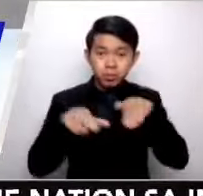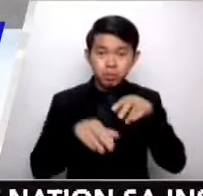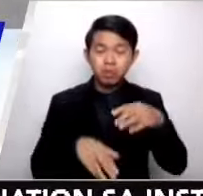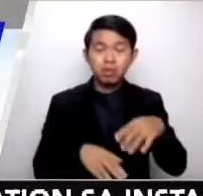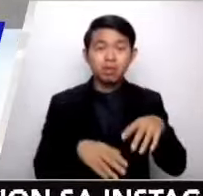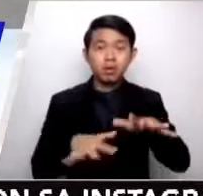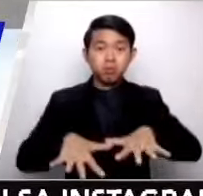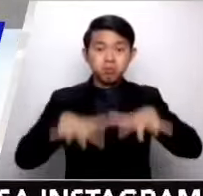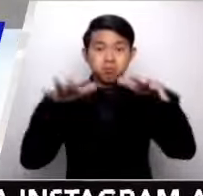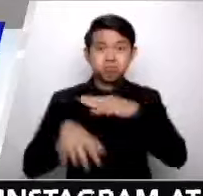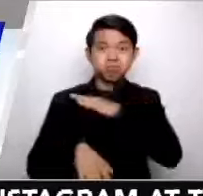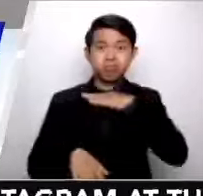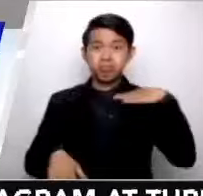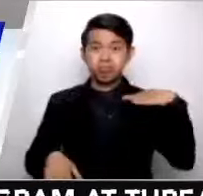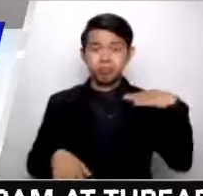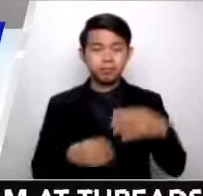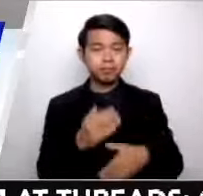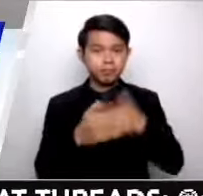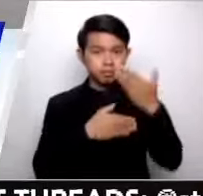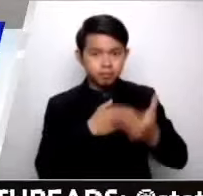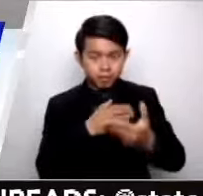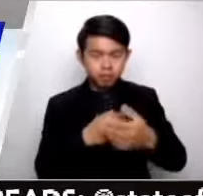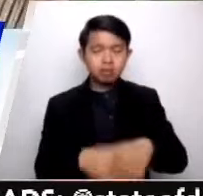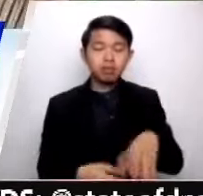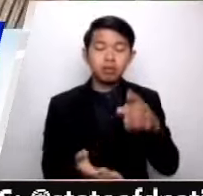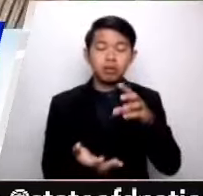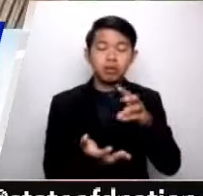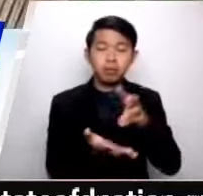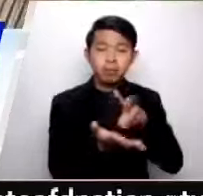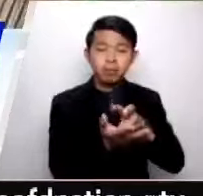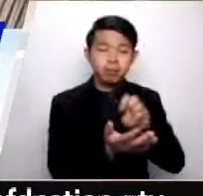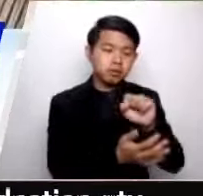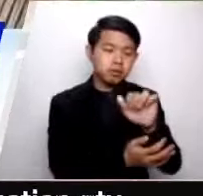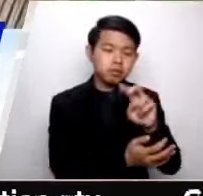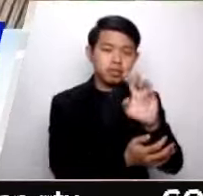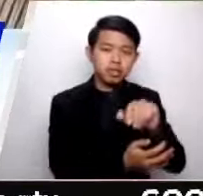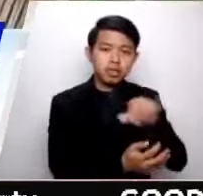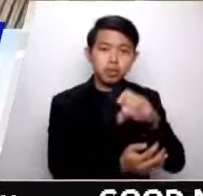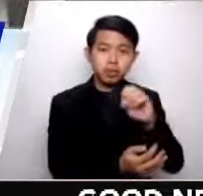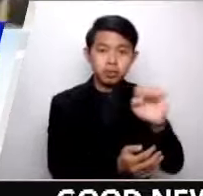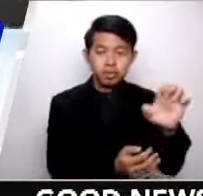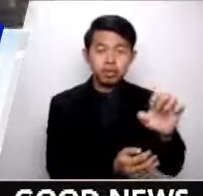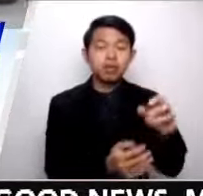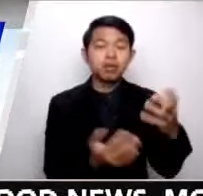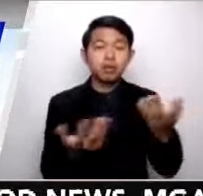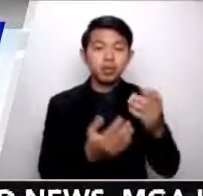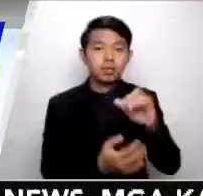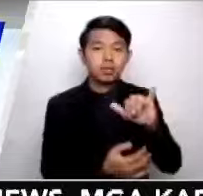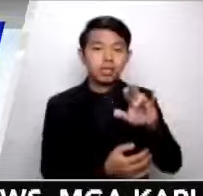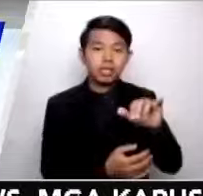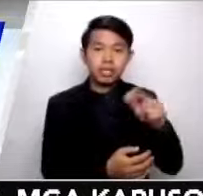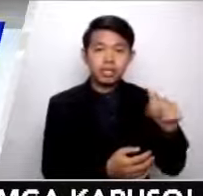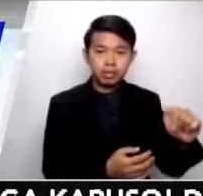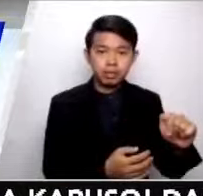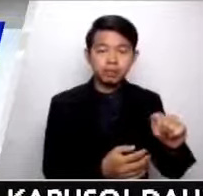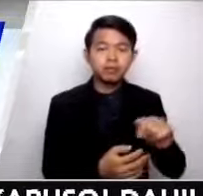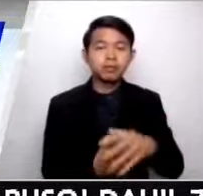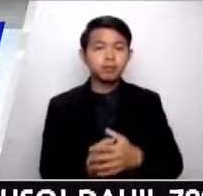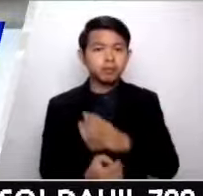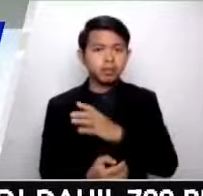Malala rin ang baha sa Barangay San Jose sa Iriga City. Kani-kanya namang bilad ng mga nabasang gamit ang mga